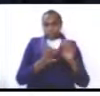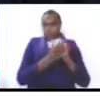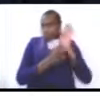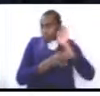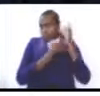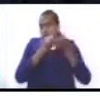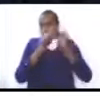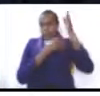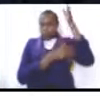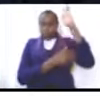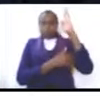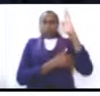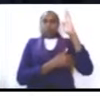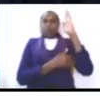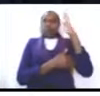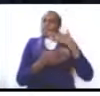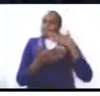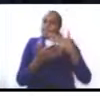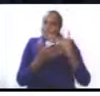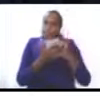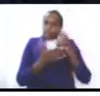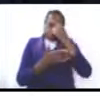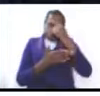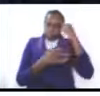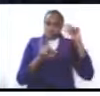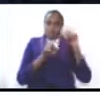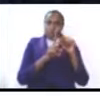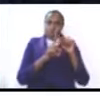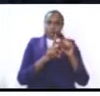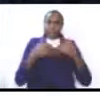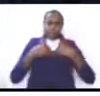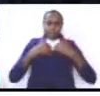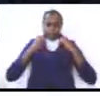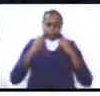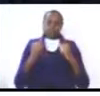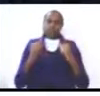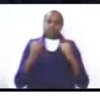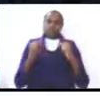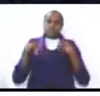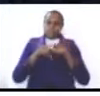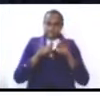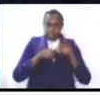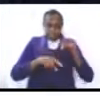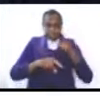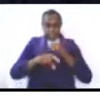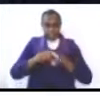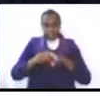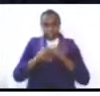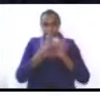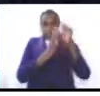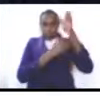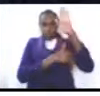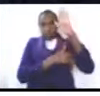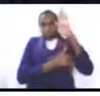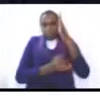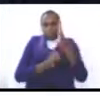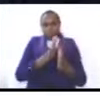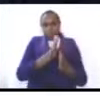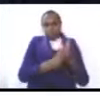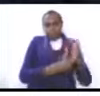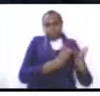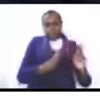kwako. Tunakushukuru sababu neno lako lina nguvu, na wakati huu Mwenyezi Mungu umetuandalia ndio